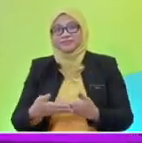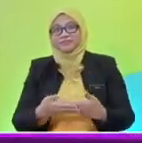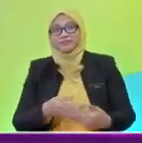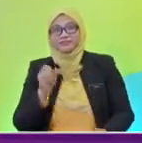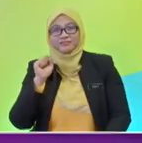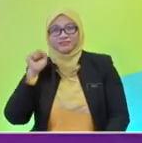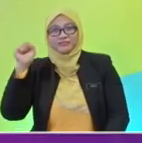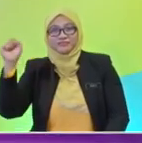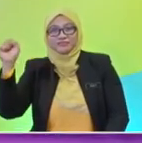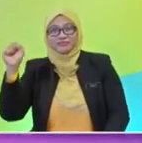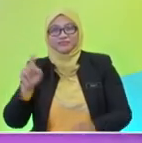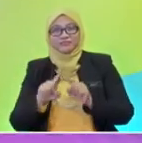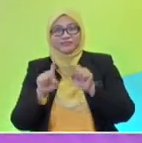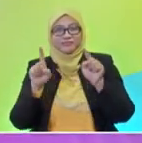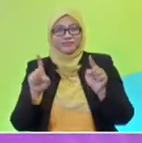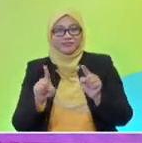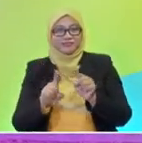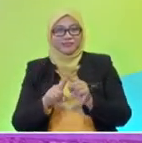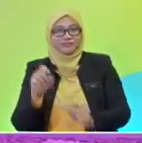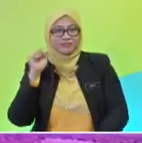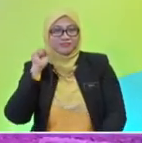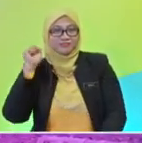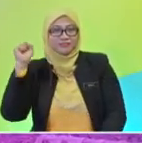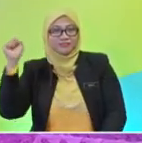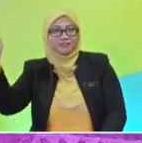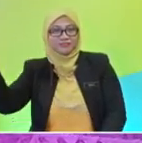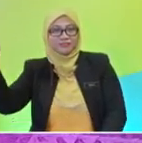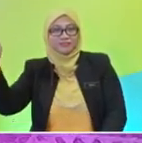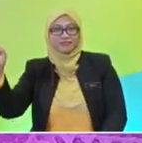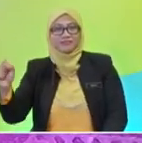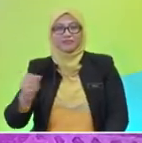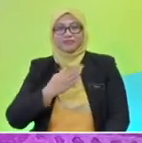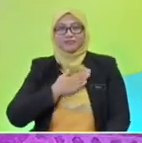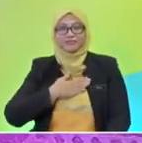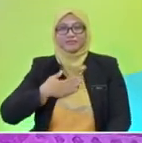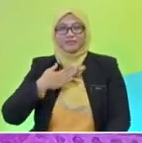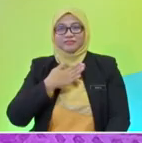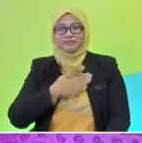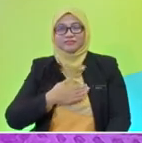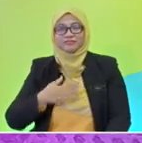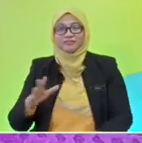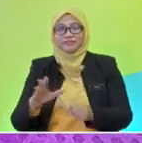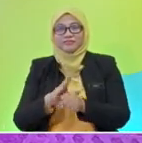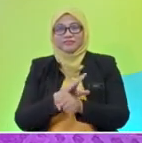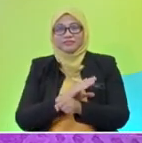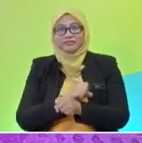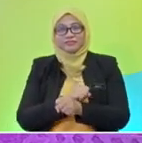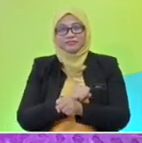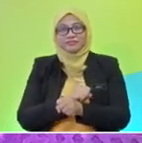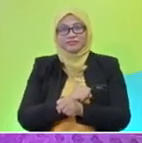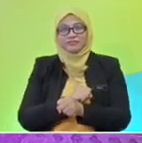hati semangat wajah, di dada penuh satria,